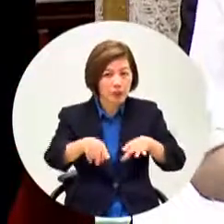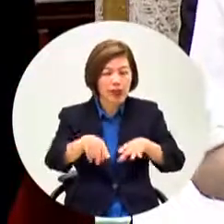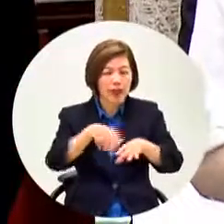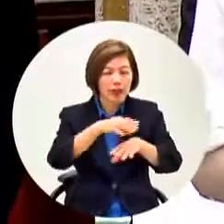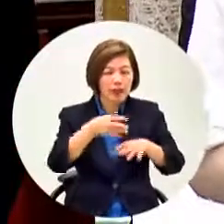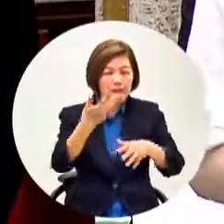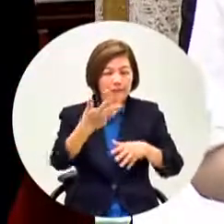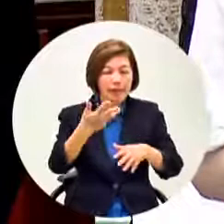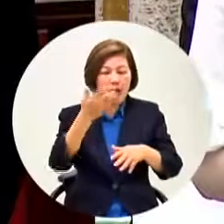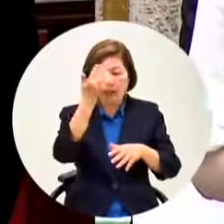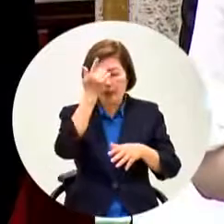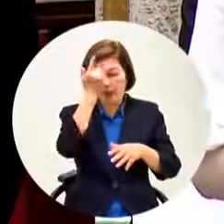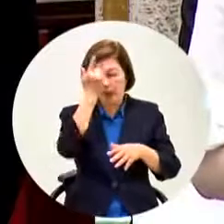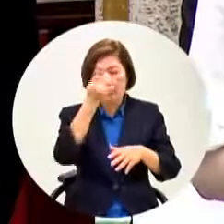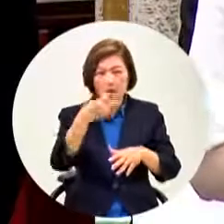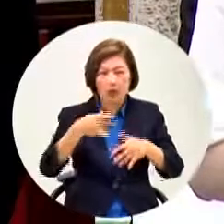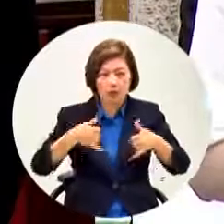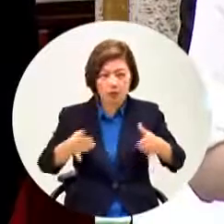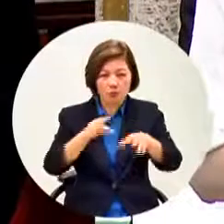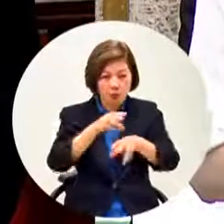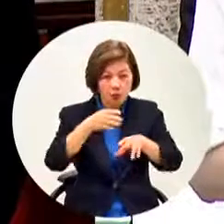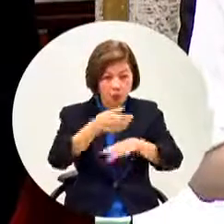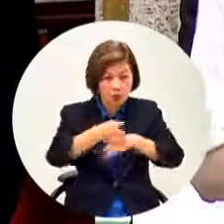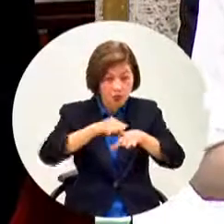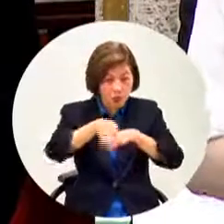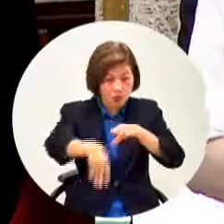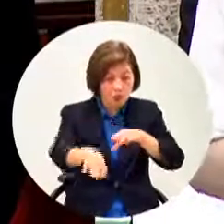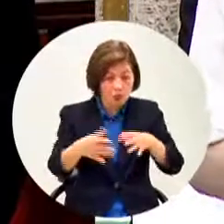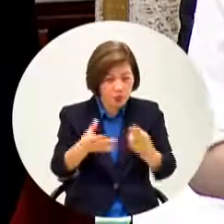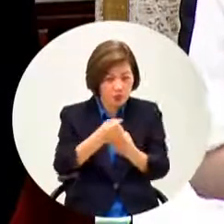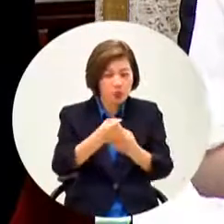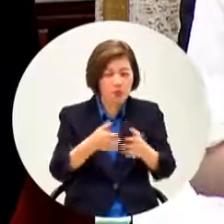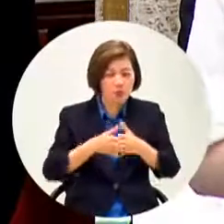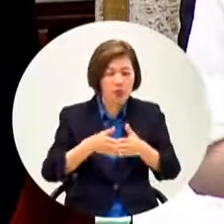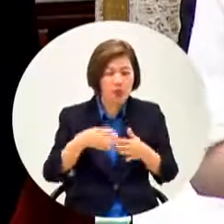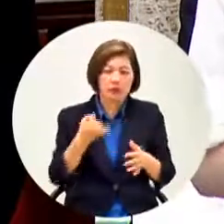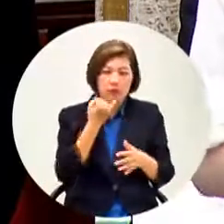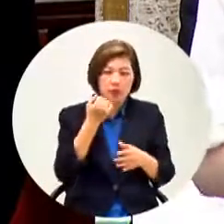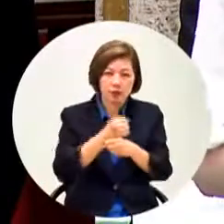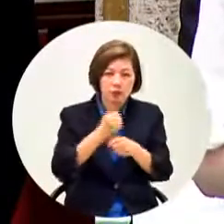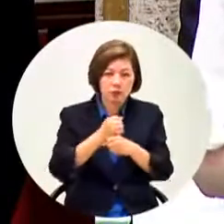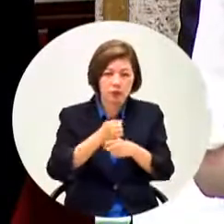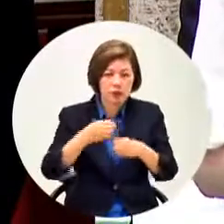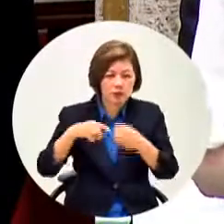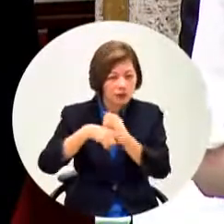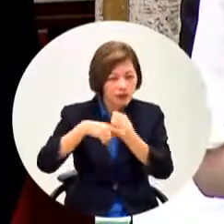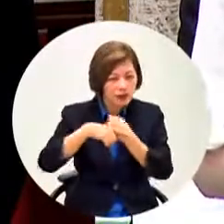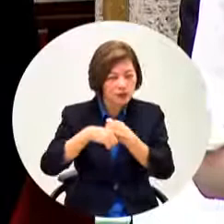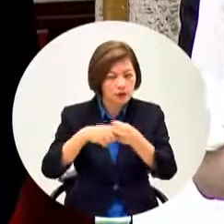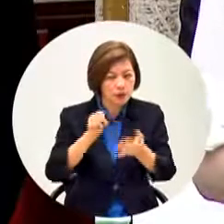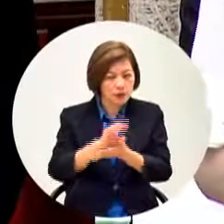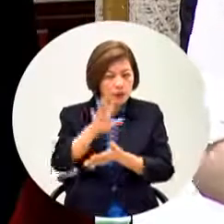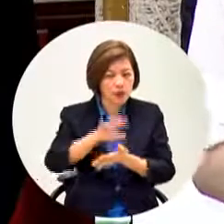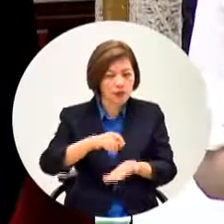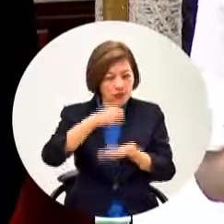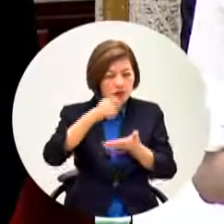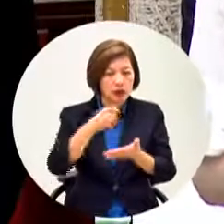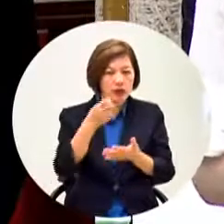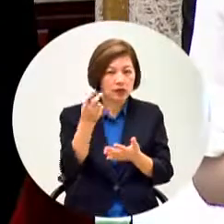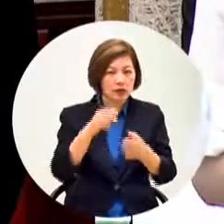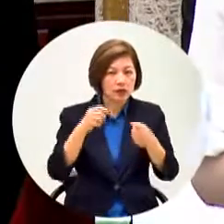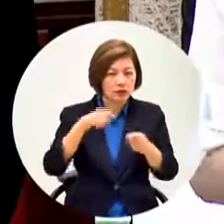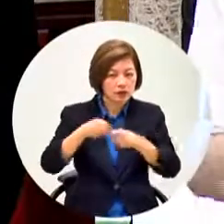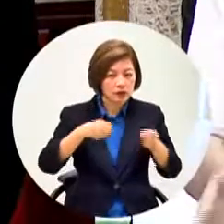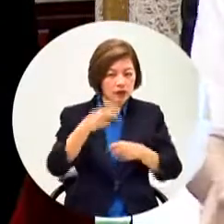够并入。那目前工总在做可行研究的题目报告，那我们看到他有提出两个方案，一个是单点